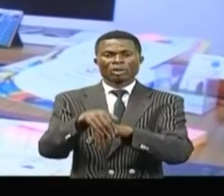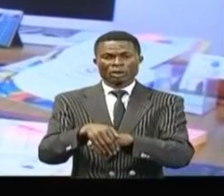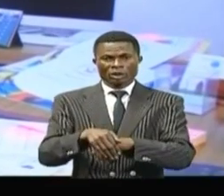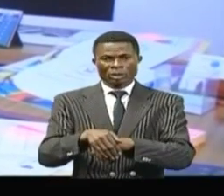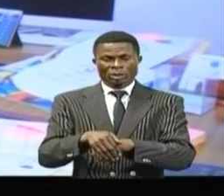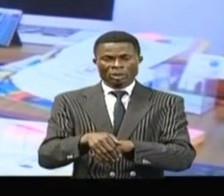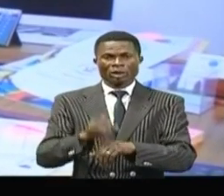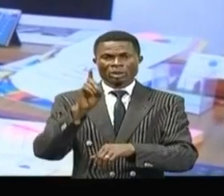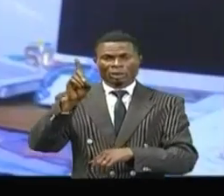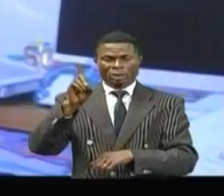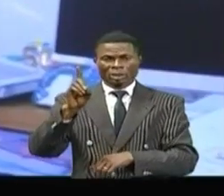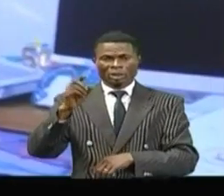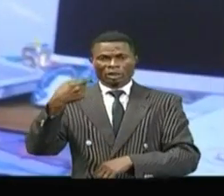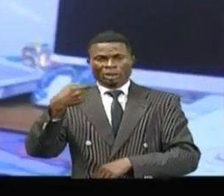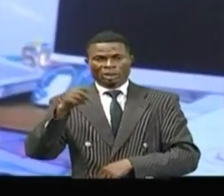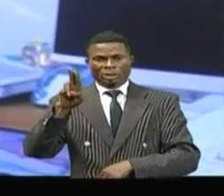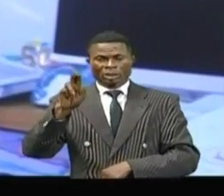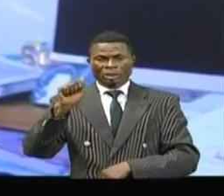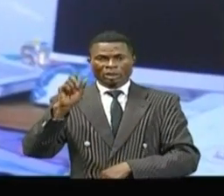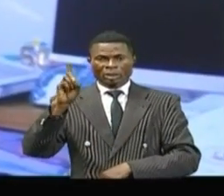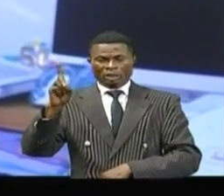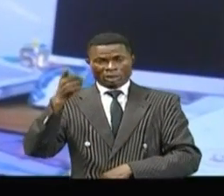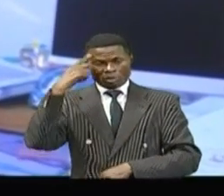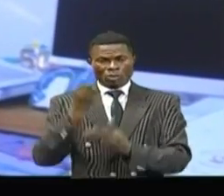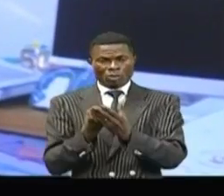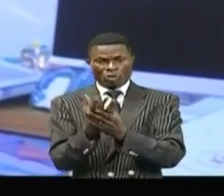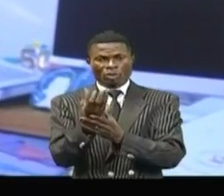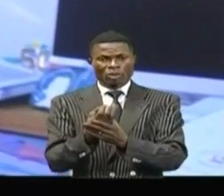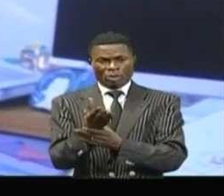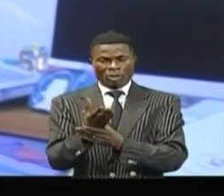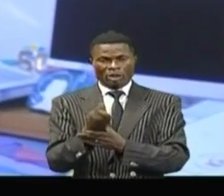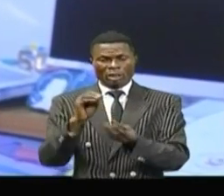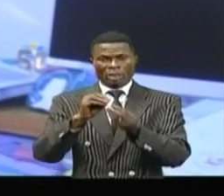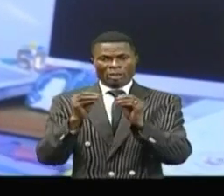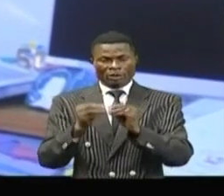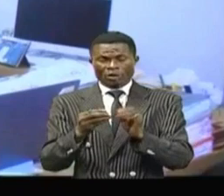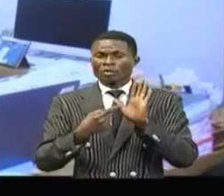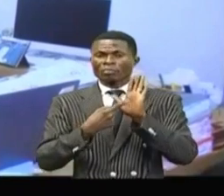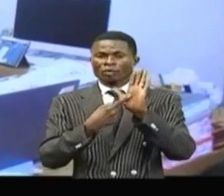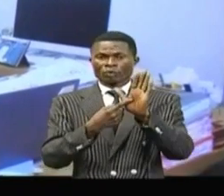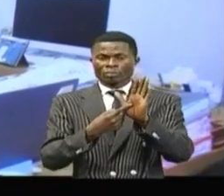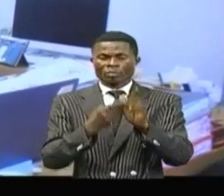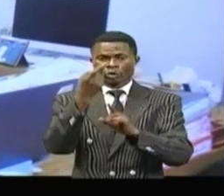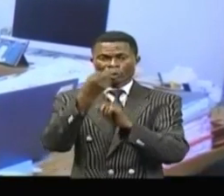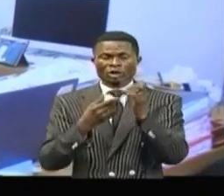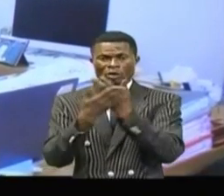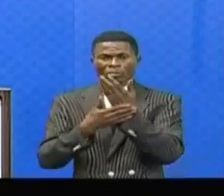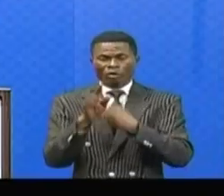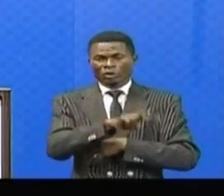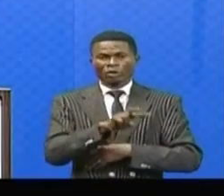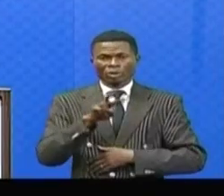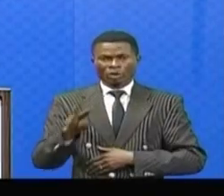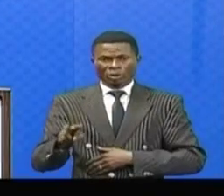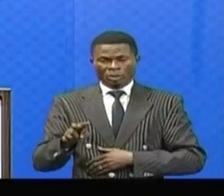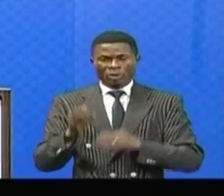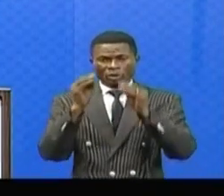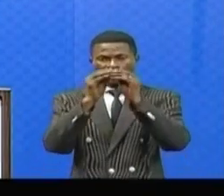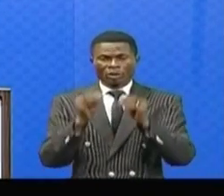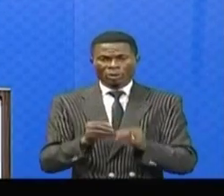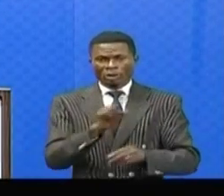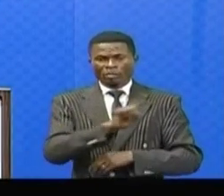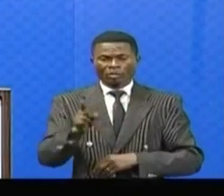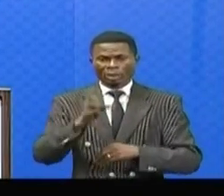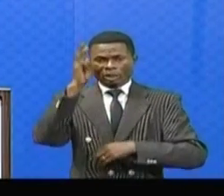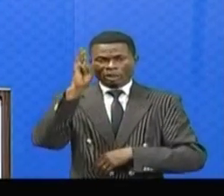des GERAD. En ce qui concerne les dépenses, les chiffres indiquent pour le mois d'août 2022 un total de 1